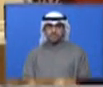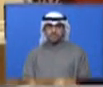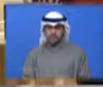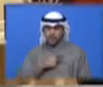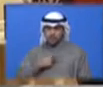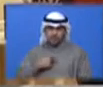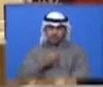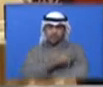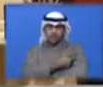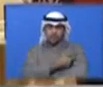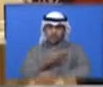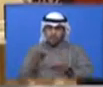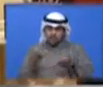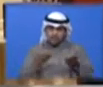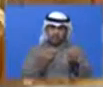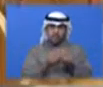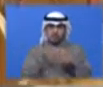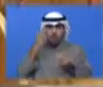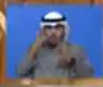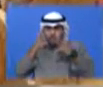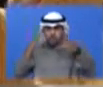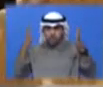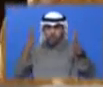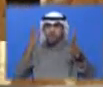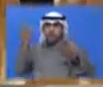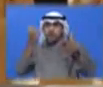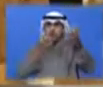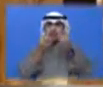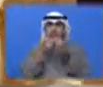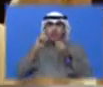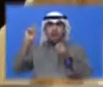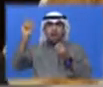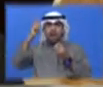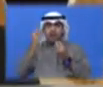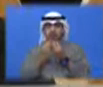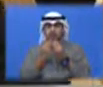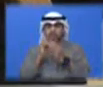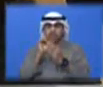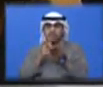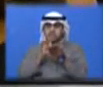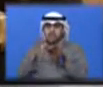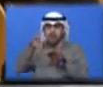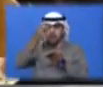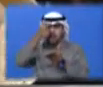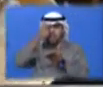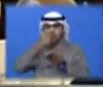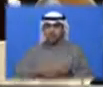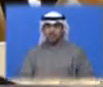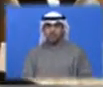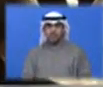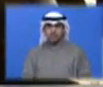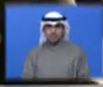وزارة الصحة تستضيف نخبة متميزة من خبراء منظمة الصحة العالمية للتصدي للأمراض المزمنة غير المعدية.